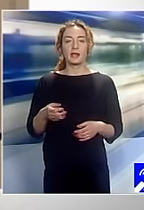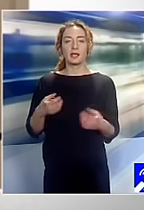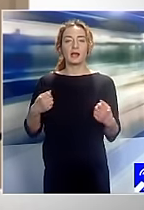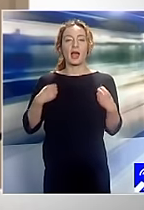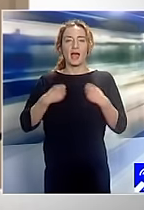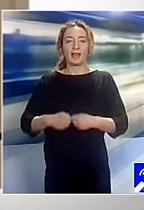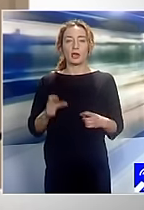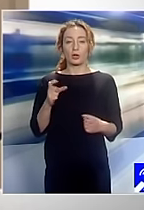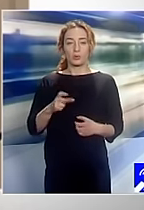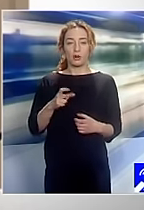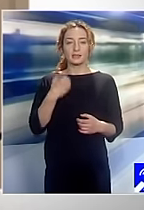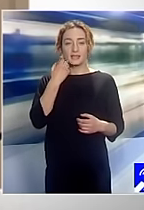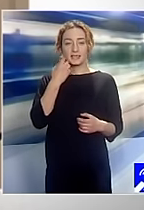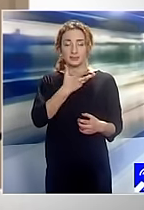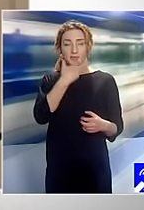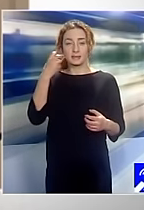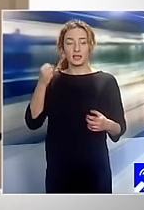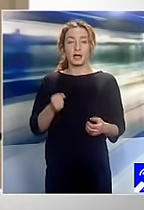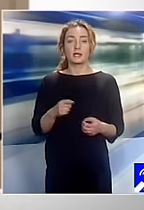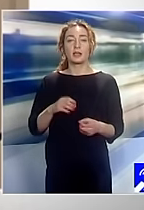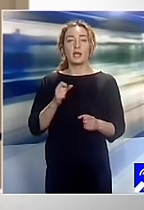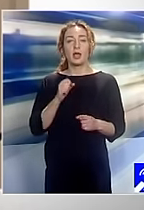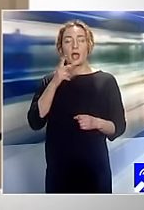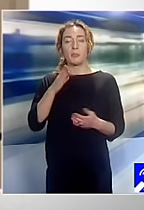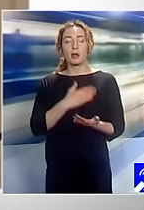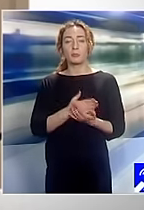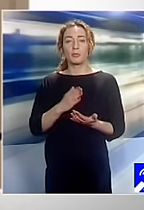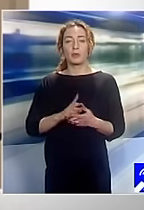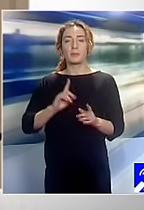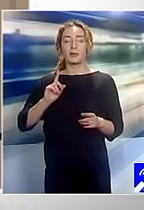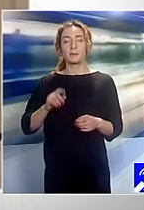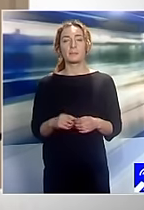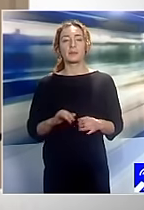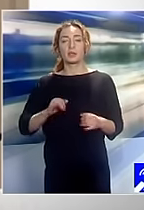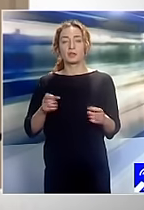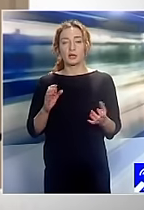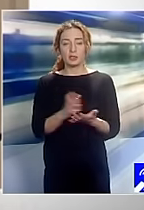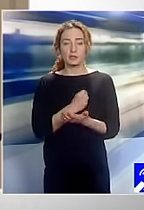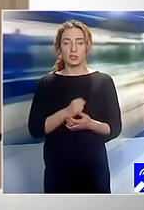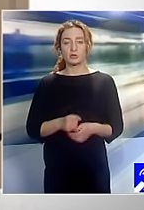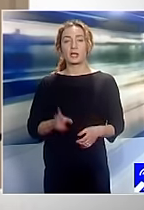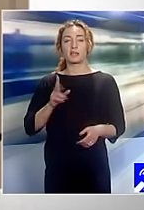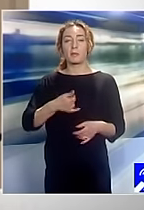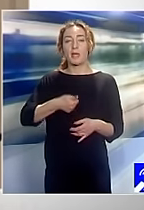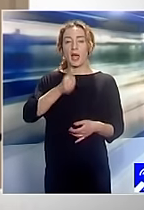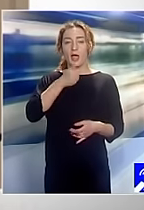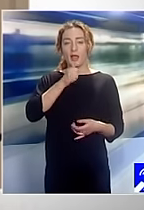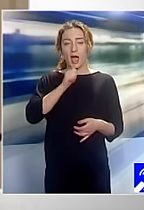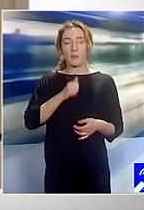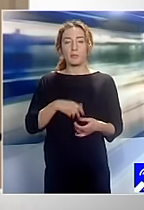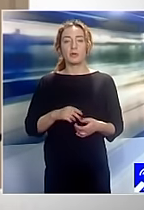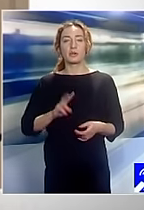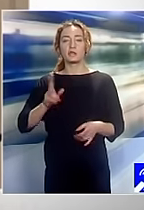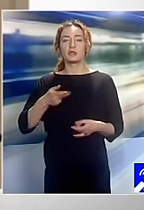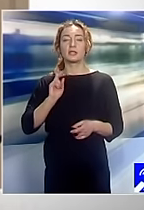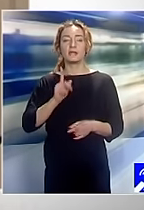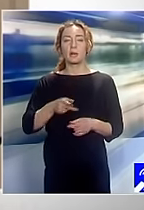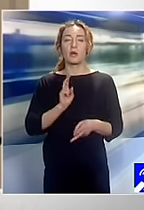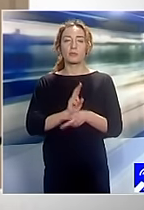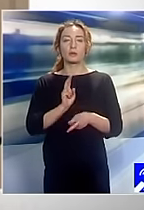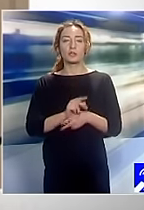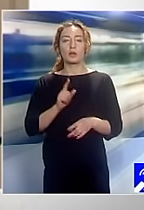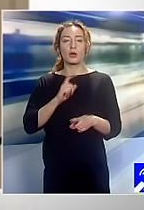este mult mai mare. Să ne hidratăm corespunzător, așa, și să avem grijă cu